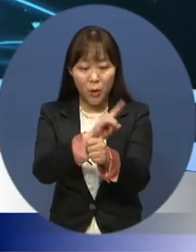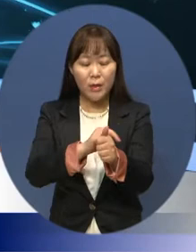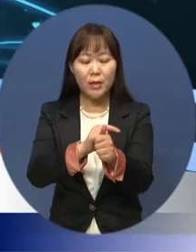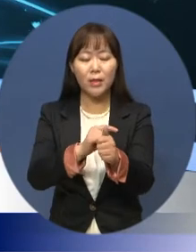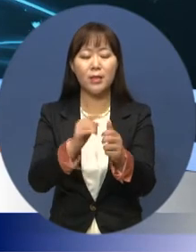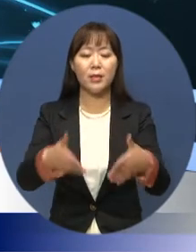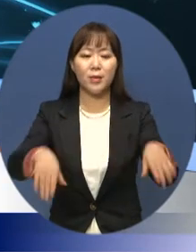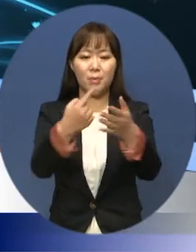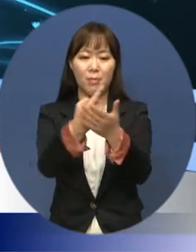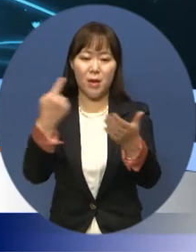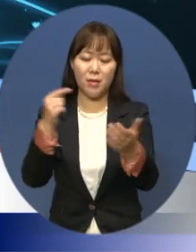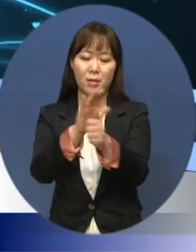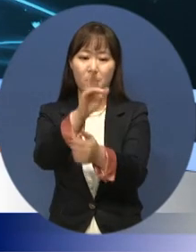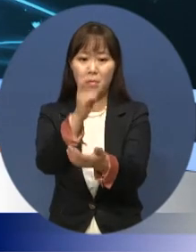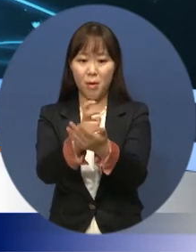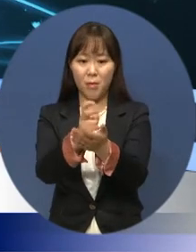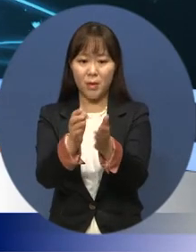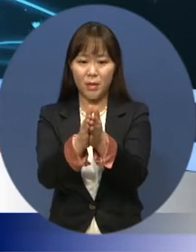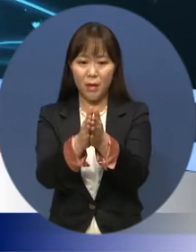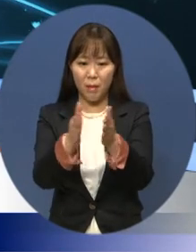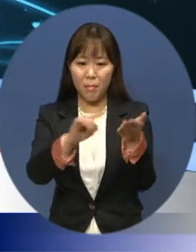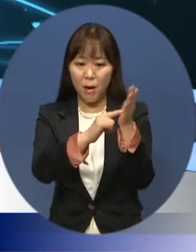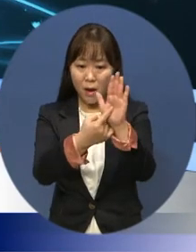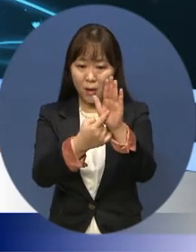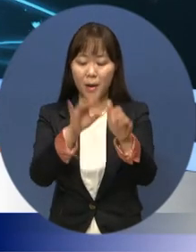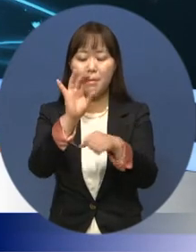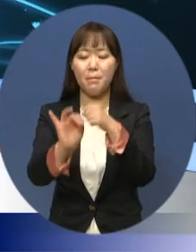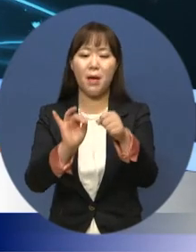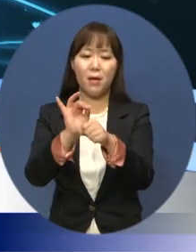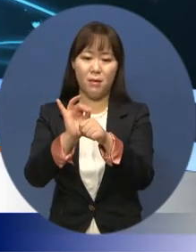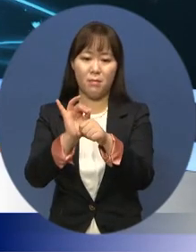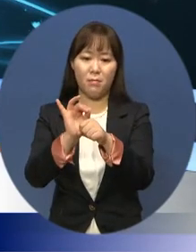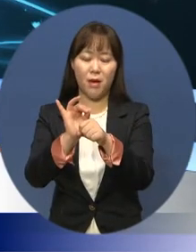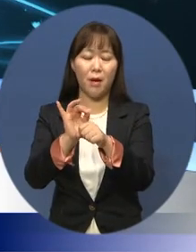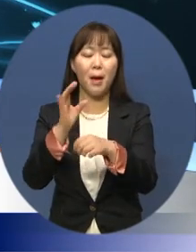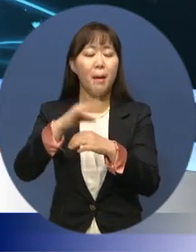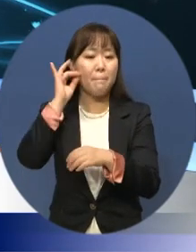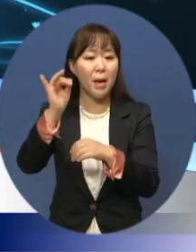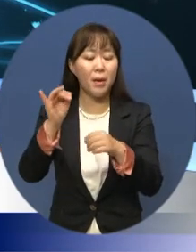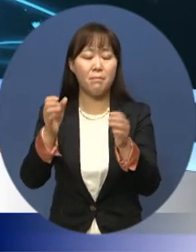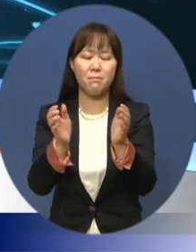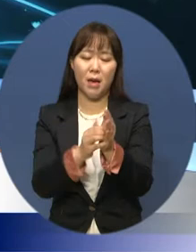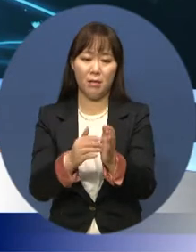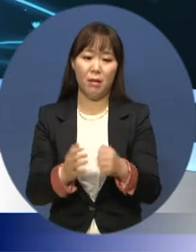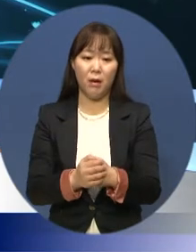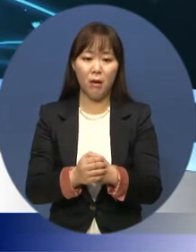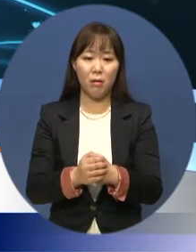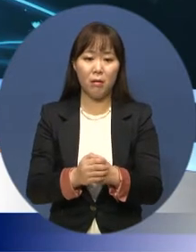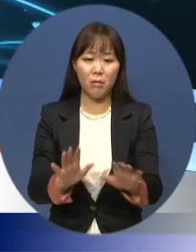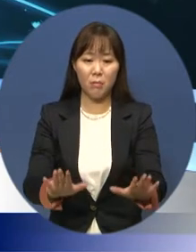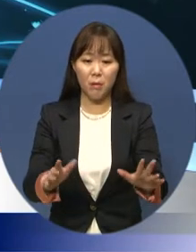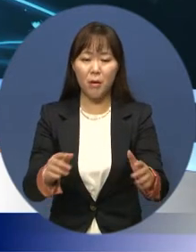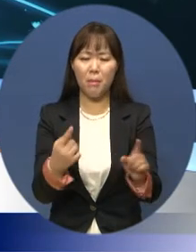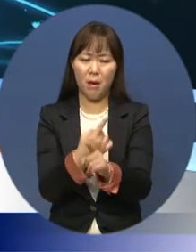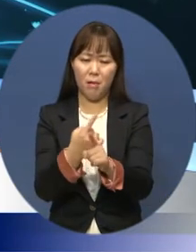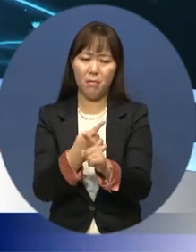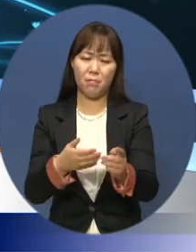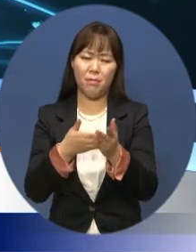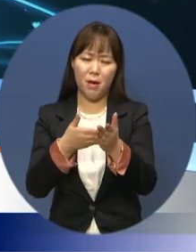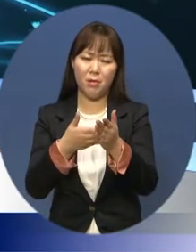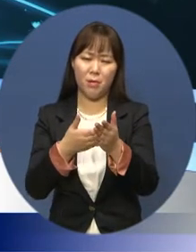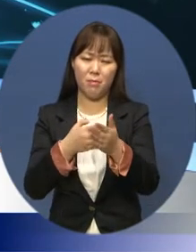지원 법이 발휘된 지 100일이 지났습니다 이에 따라 조속한 제정을 촉구하는 목소리가 여의도 한복판에 울려